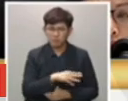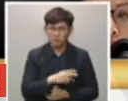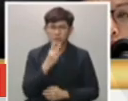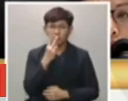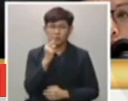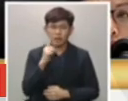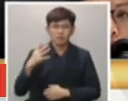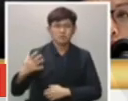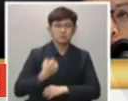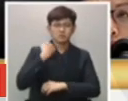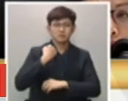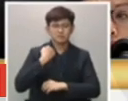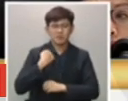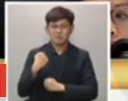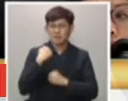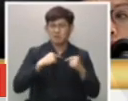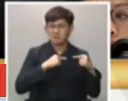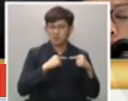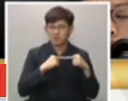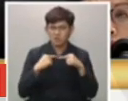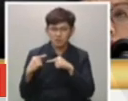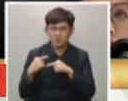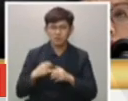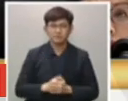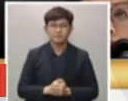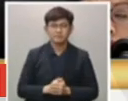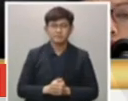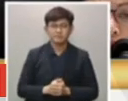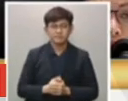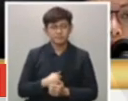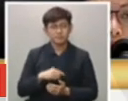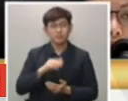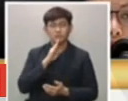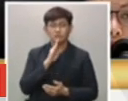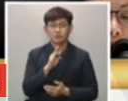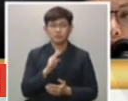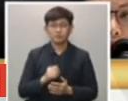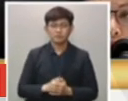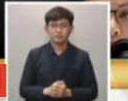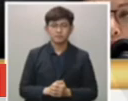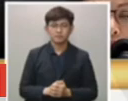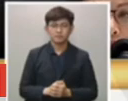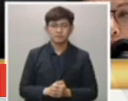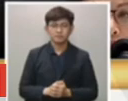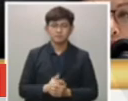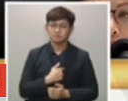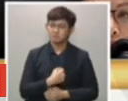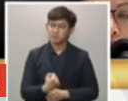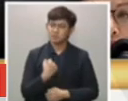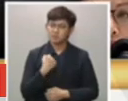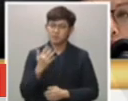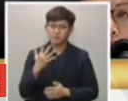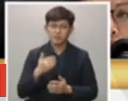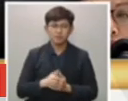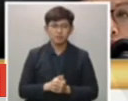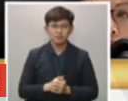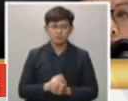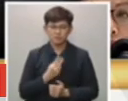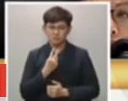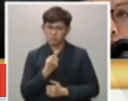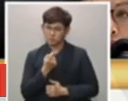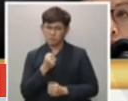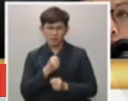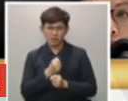ารังเกียจการสืบทอดอำนาจวันนี้ผมต้องเรียนอย่างนี้ครับเขาไม่เชื่อมั่นและเขาไม่เชื่อว่าท่านจะอยู่น